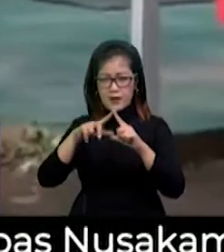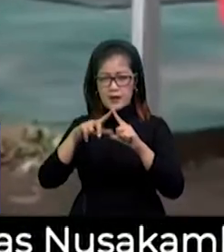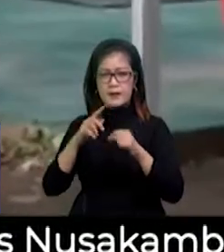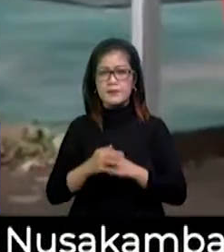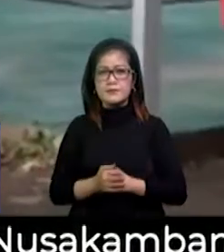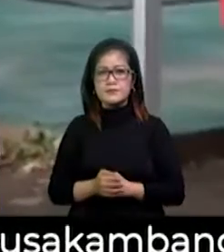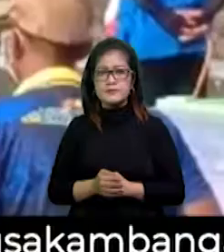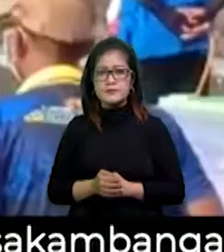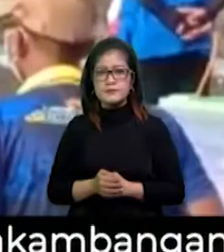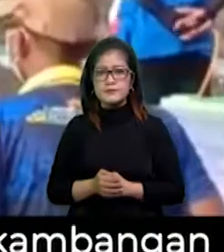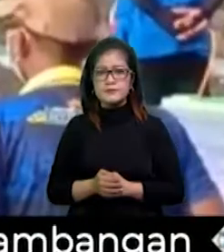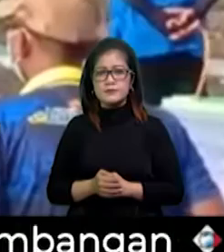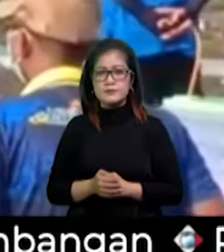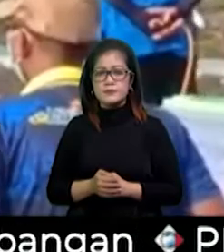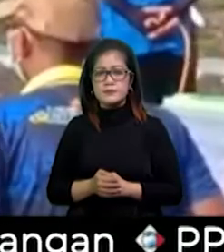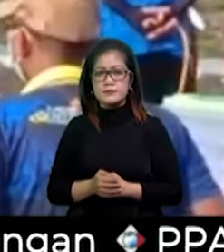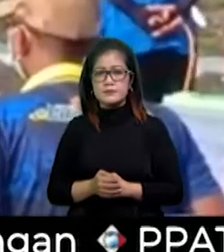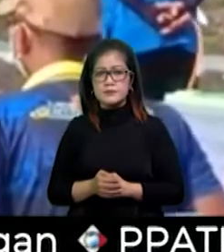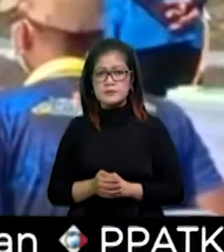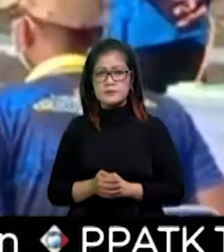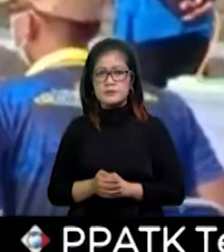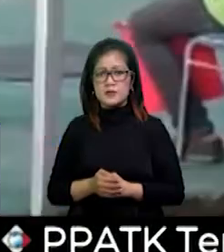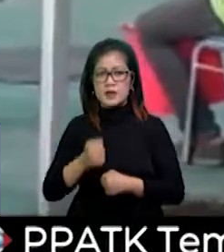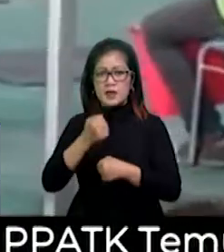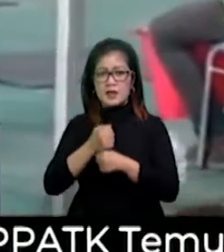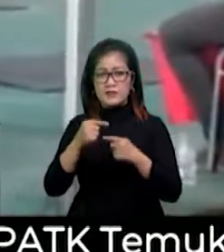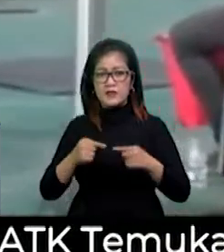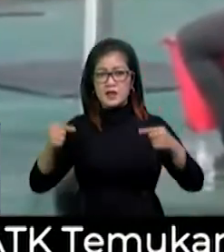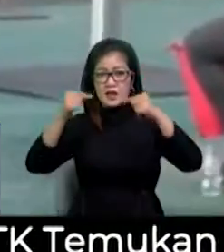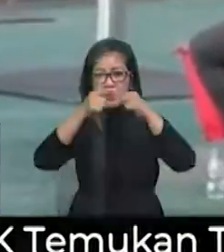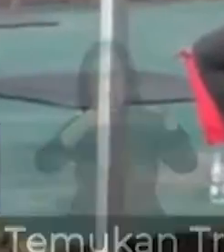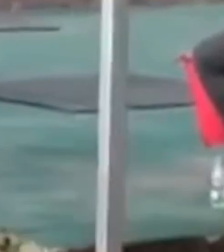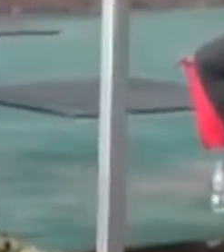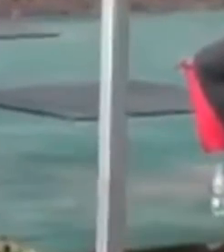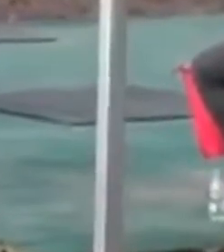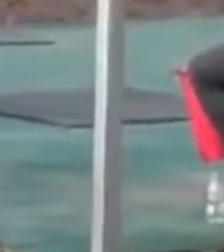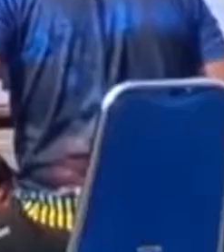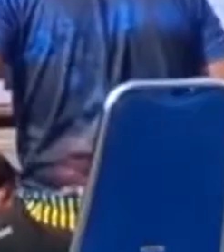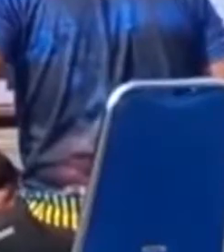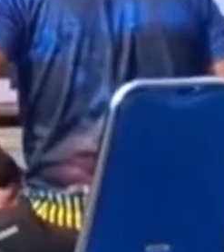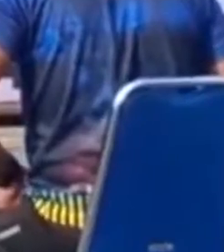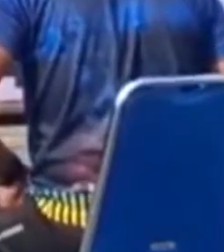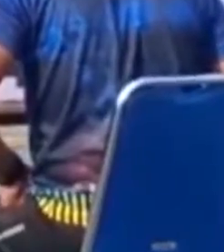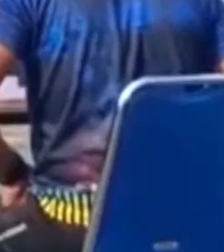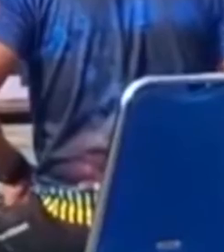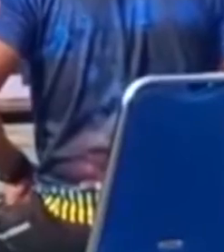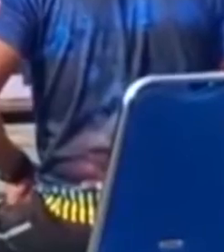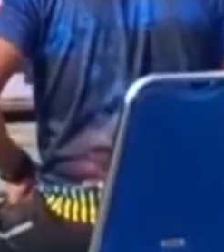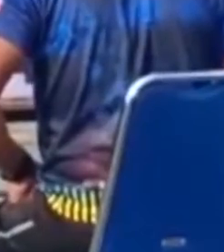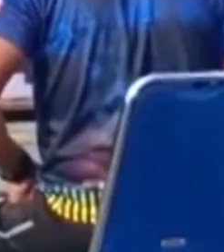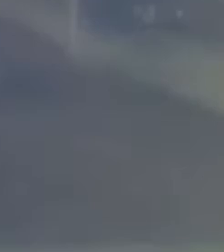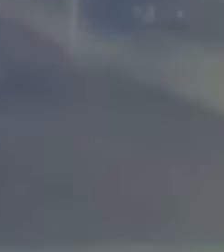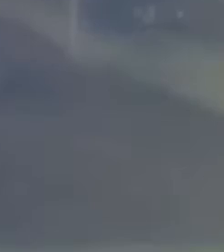di lapangan menembak outdoor, Auri, Sylvia meraih 2 medali emas untuk kontingen DKI Jakarta setelah